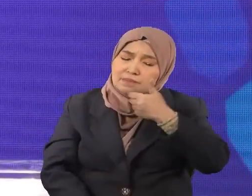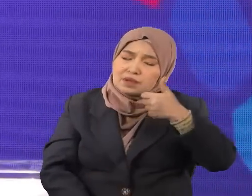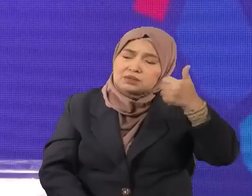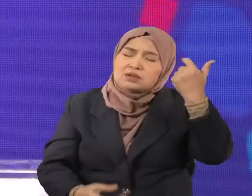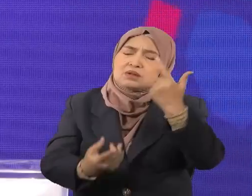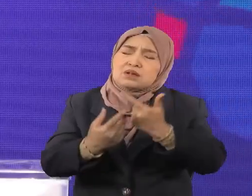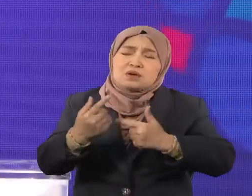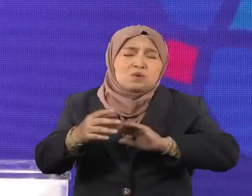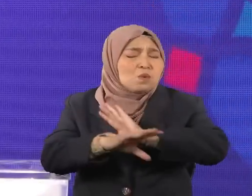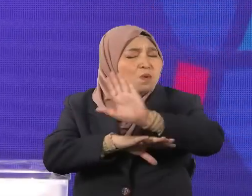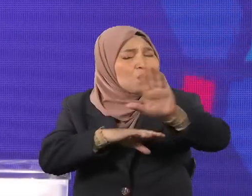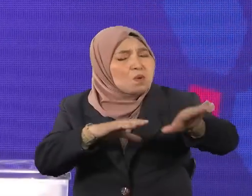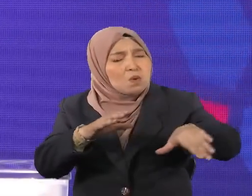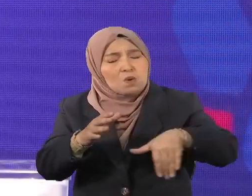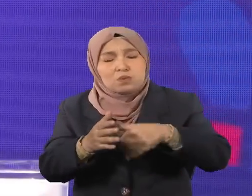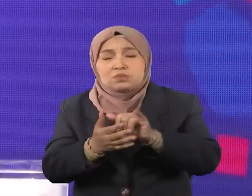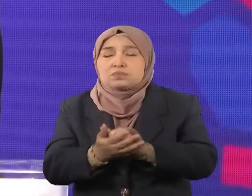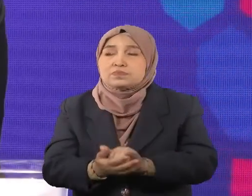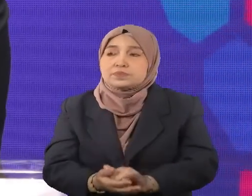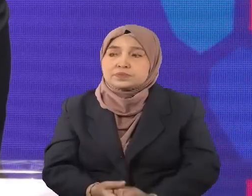من ذلكم